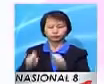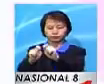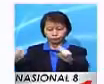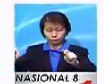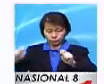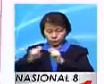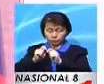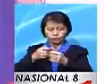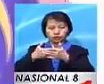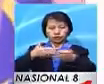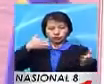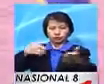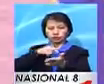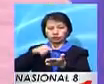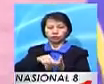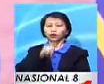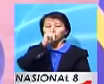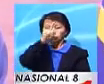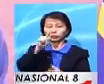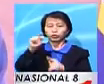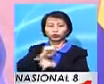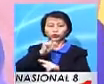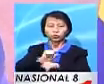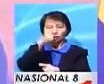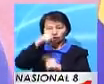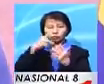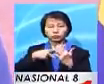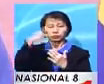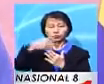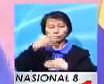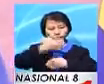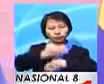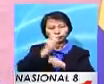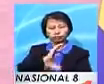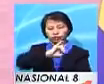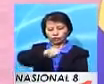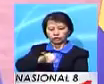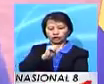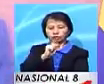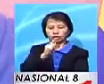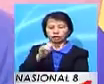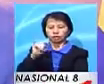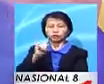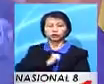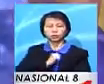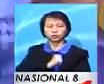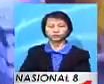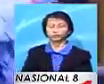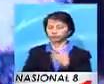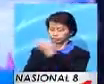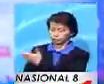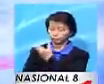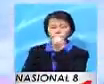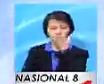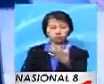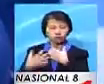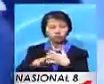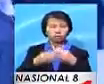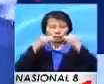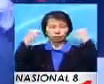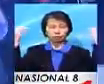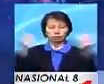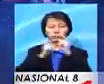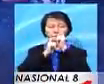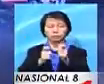Lokasi tersebut sebelum ini sememangnya digunakan untuk program pembentukan jati diri. Beliau memaklumkannya selepas Majlis Anugerah